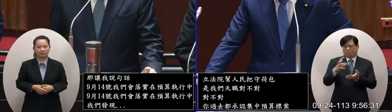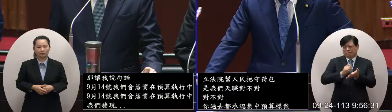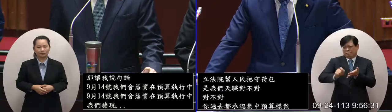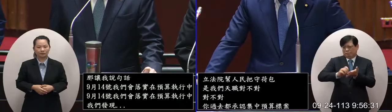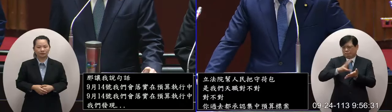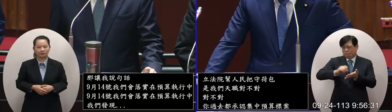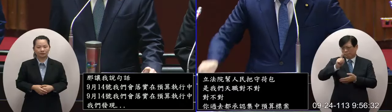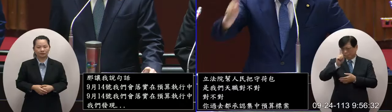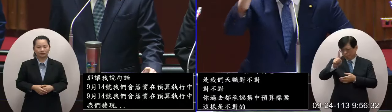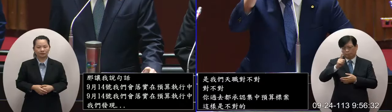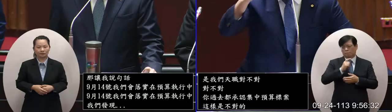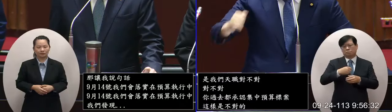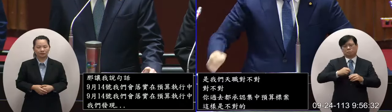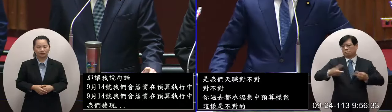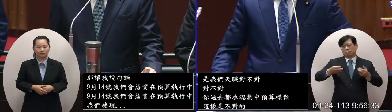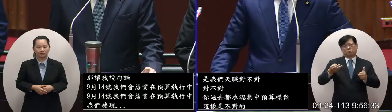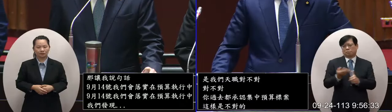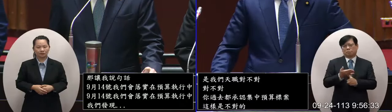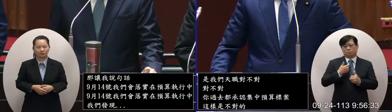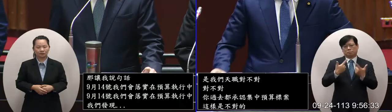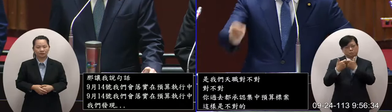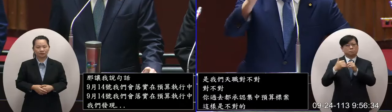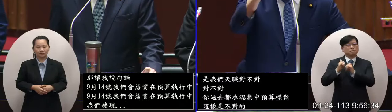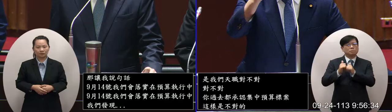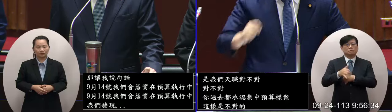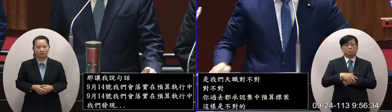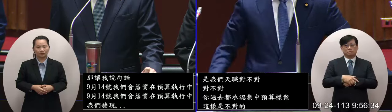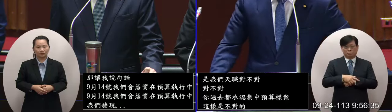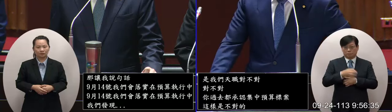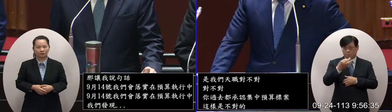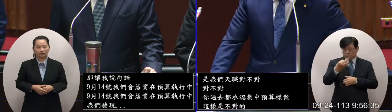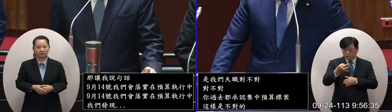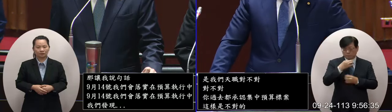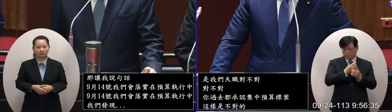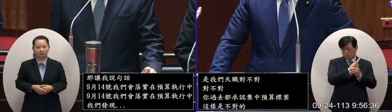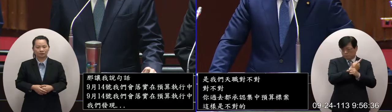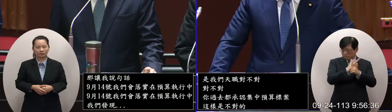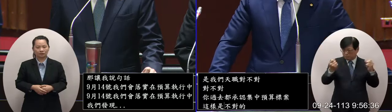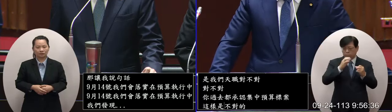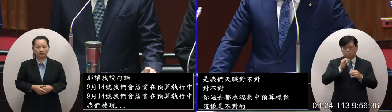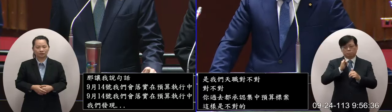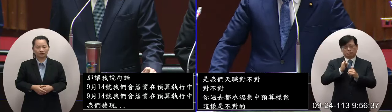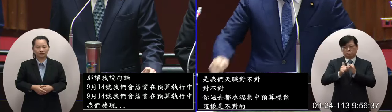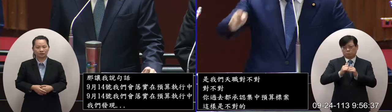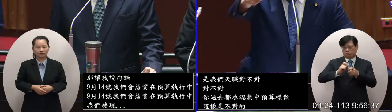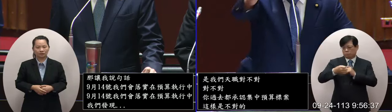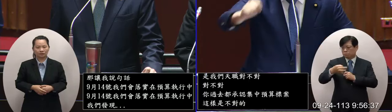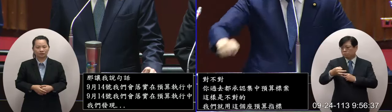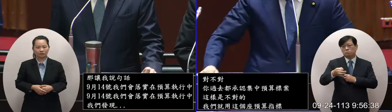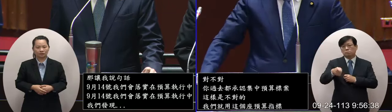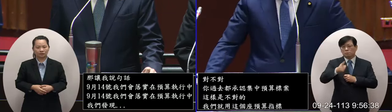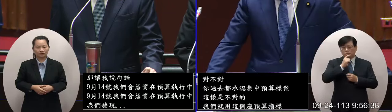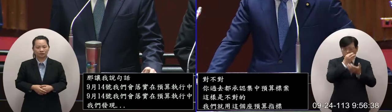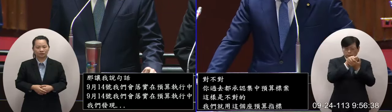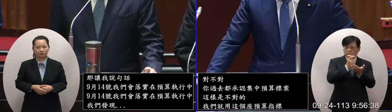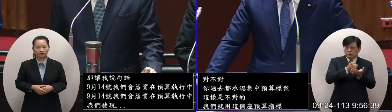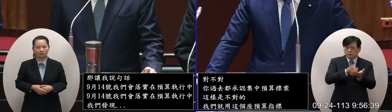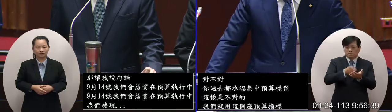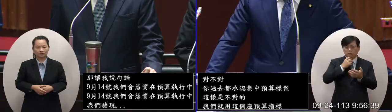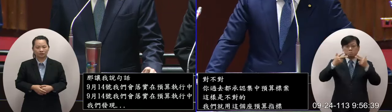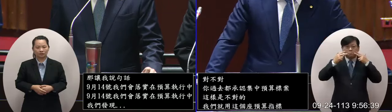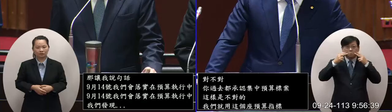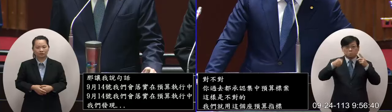砍嘛。回应民意嘛，每一分每一毛都是人民的纳税钱啊。你都斤斤计较原住